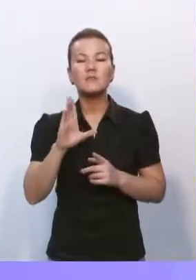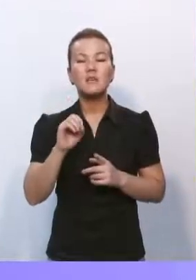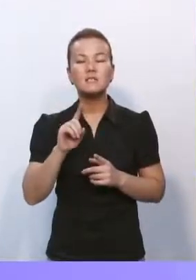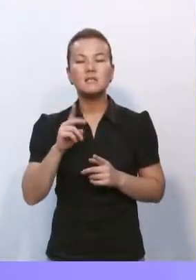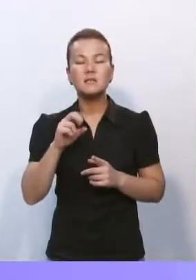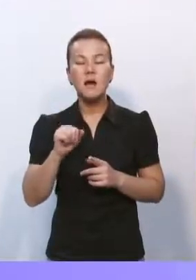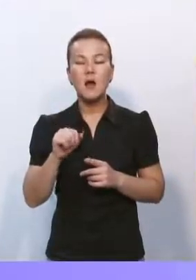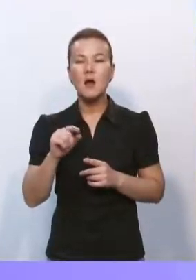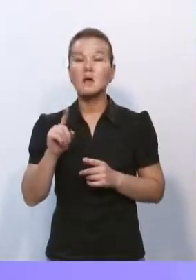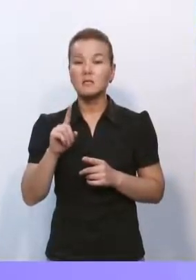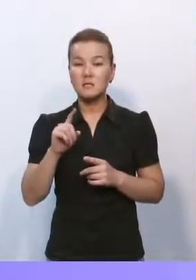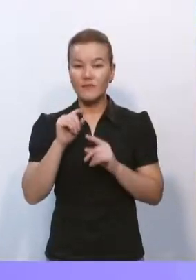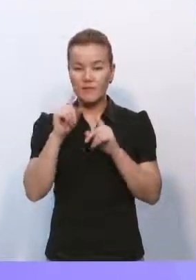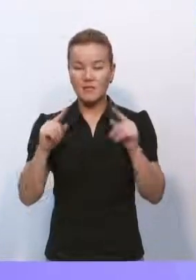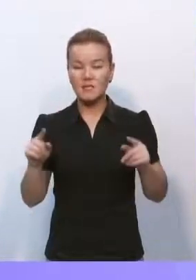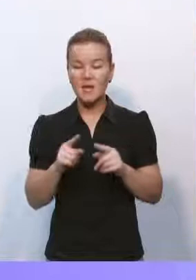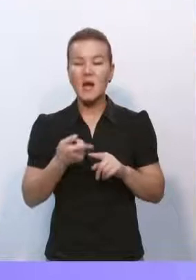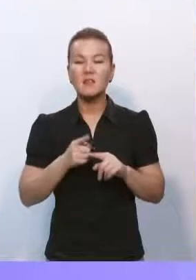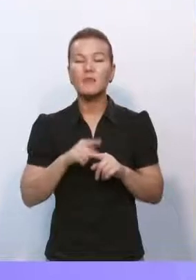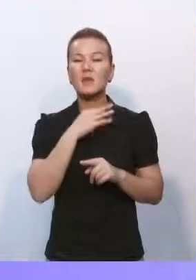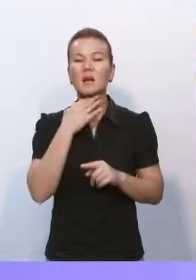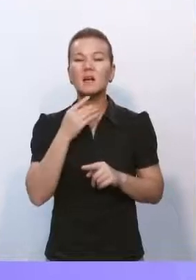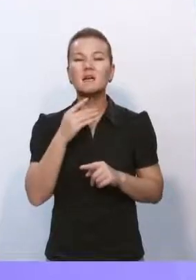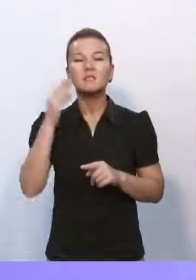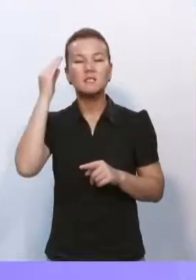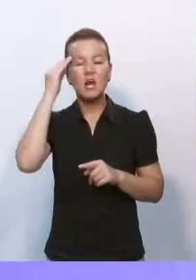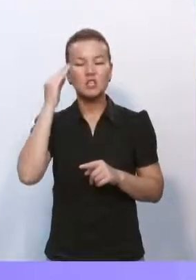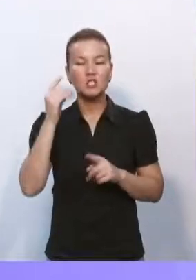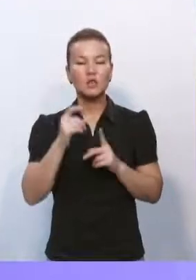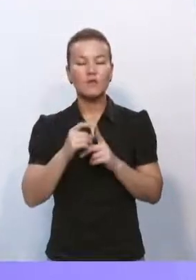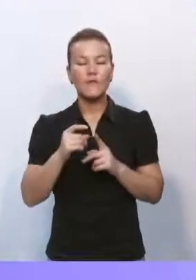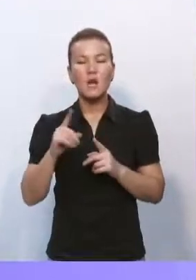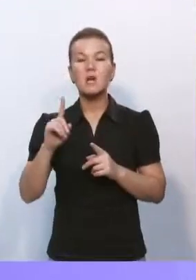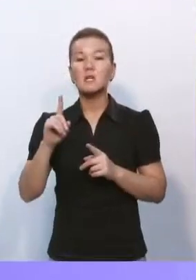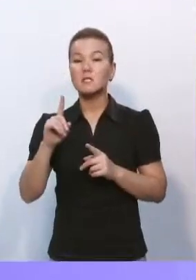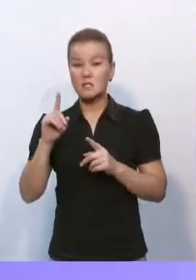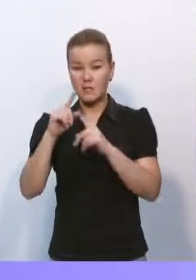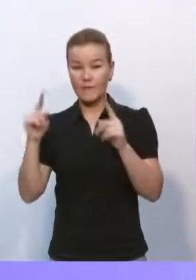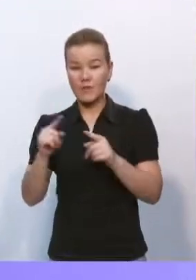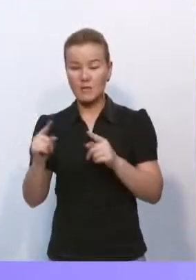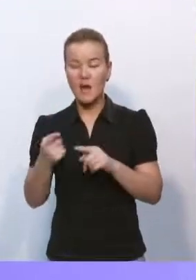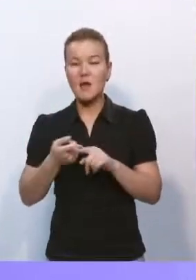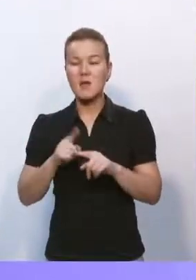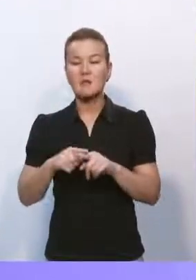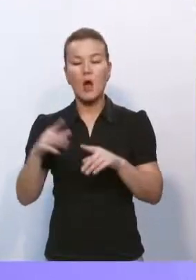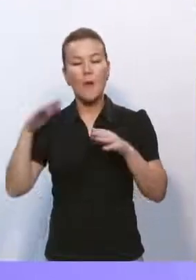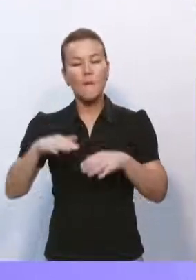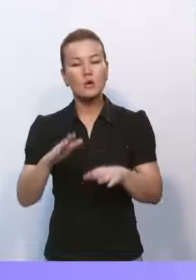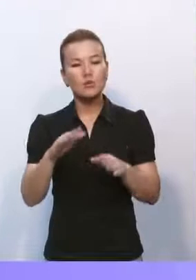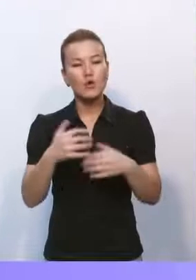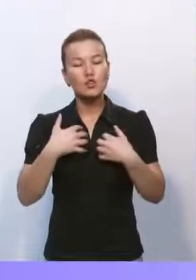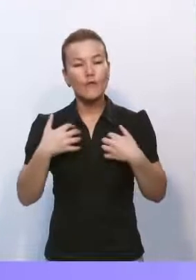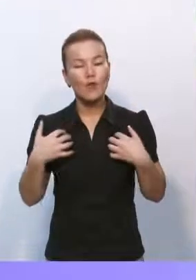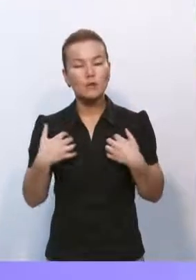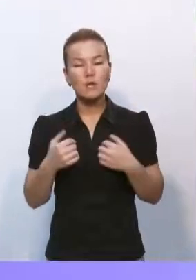Слово «звезда» – многозначное слово. Звезда – это морское